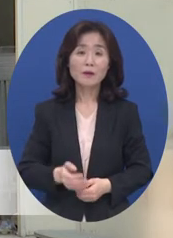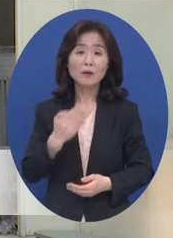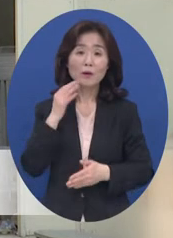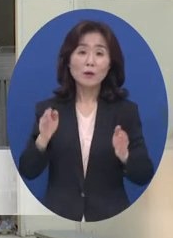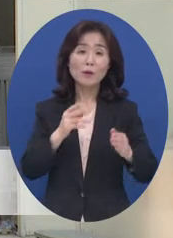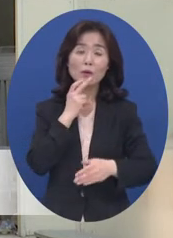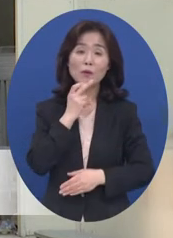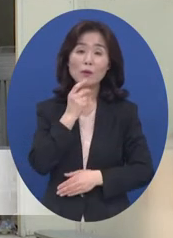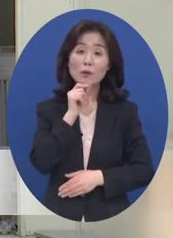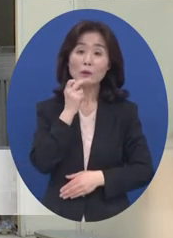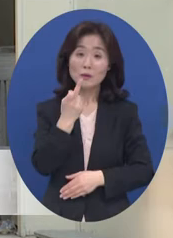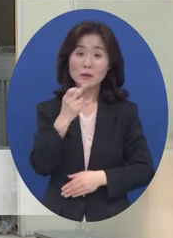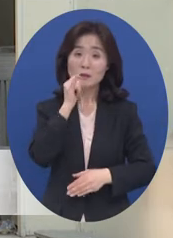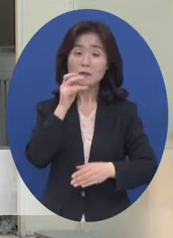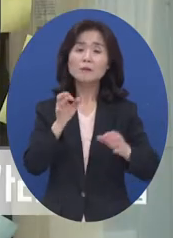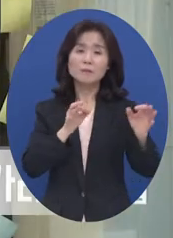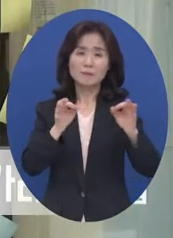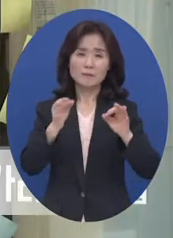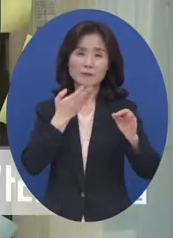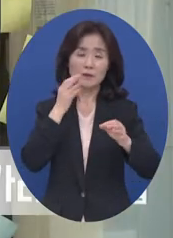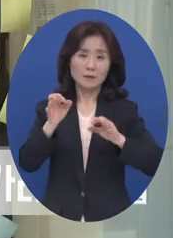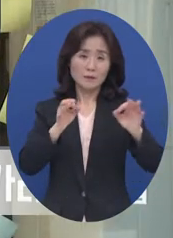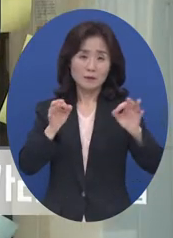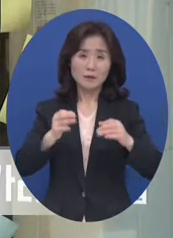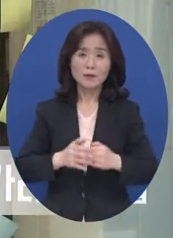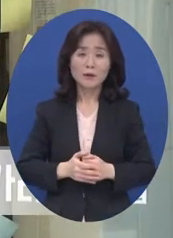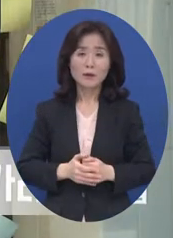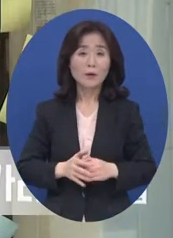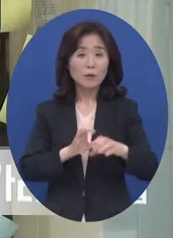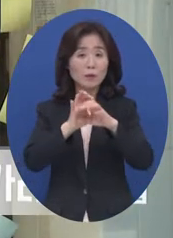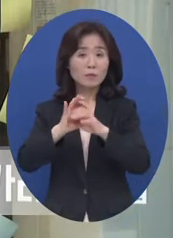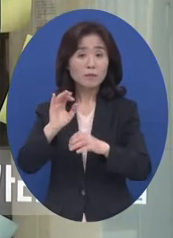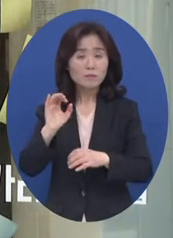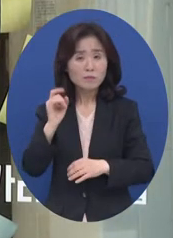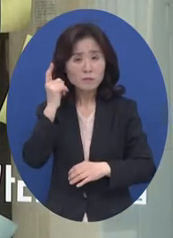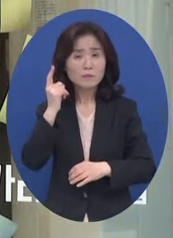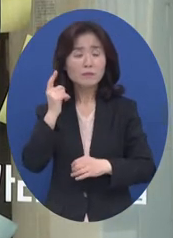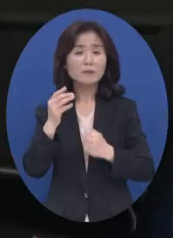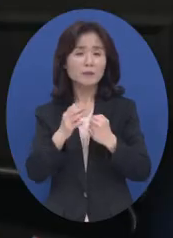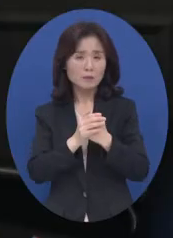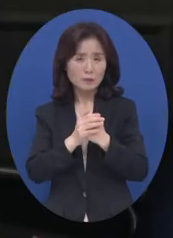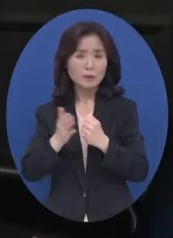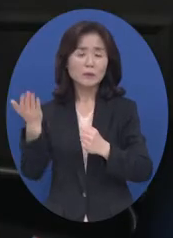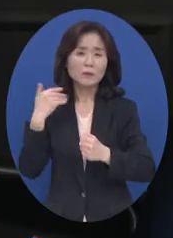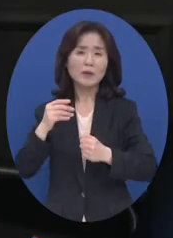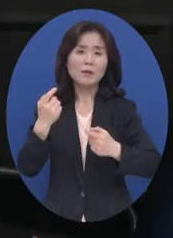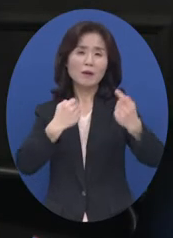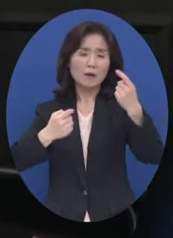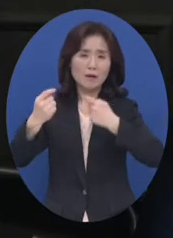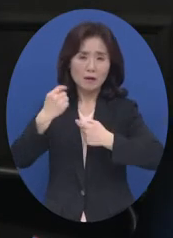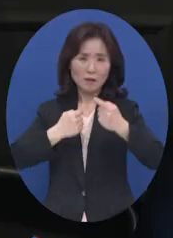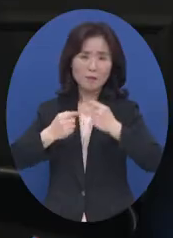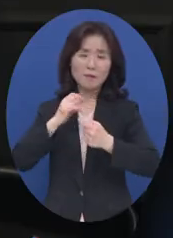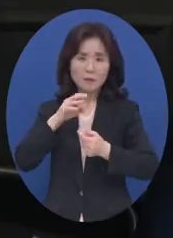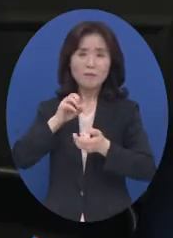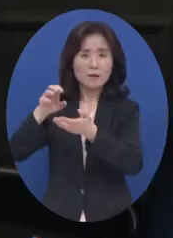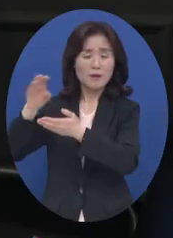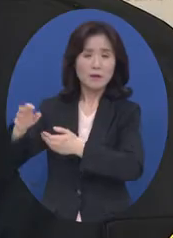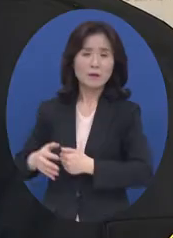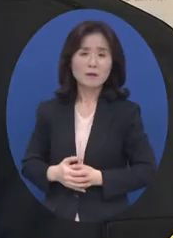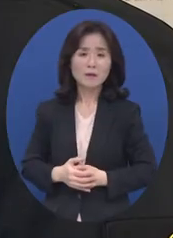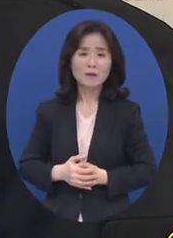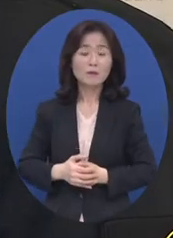경기도 오산시에 있는 한 음식점. 코로나19로 요즘은 배달 장사만 합니다. 주문은 90%